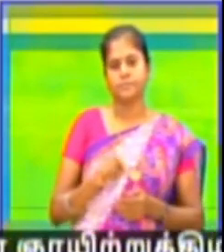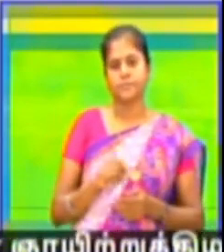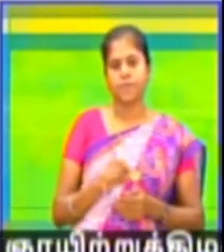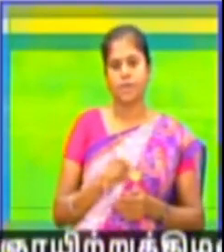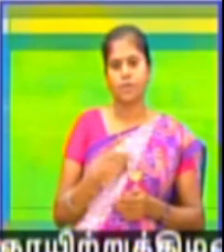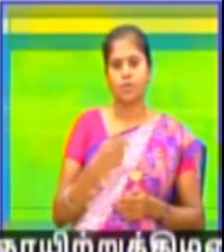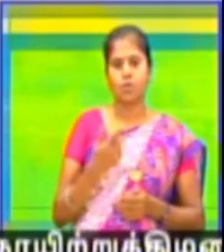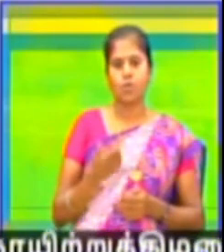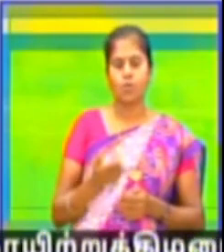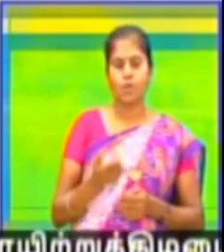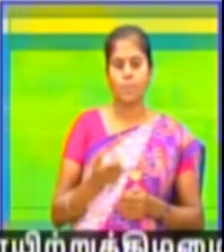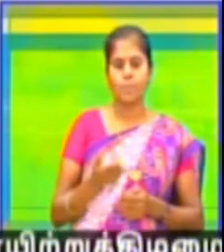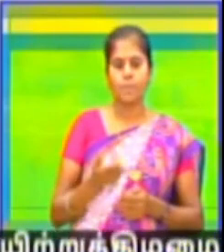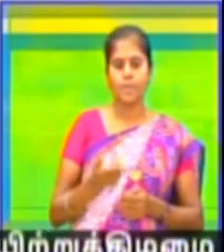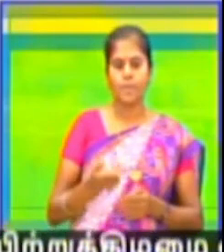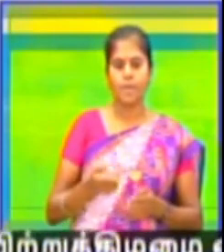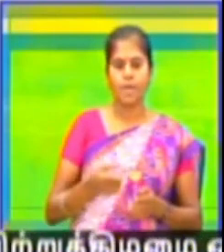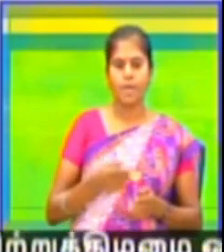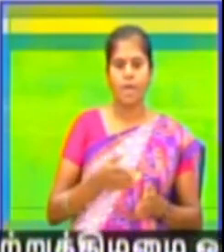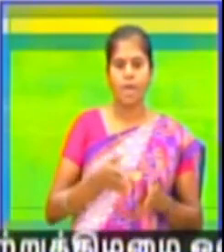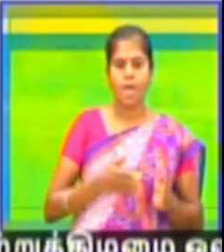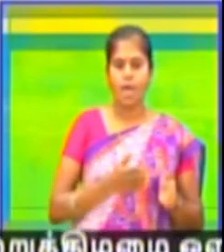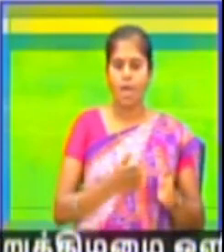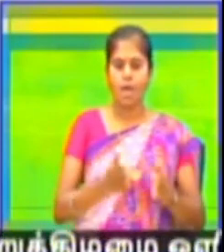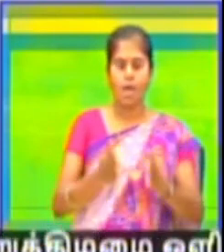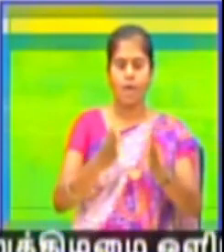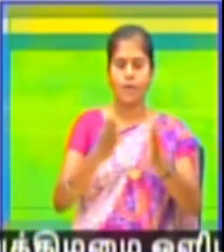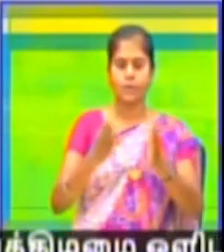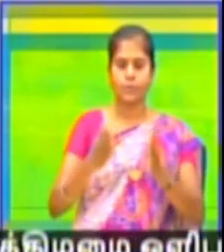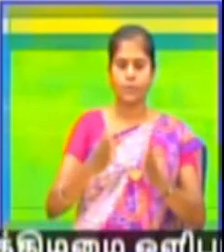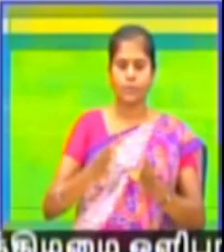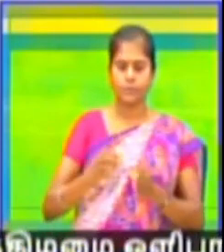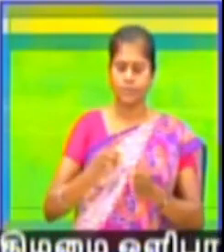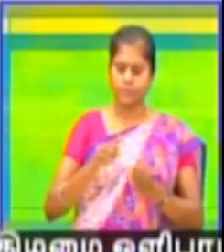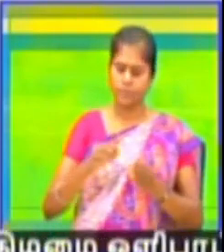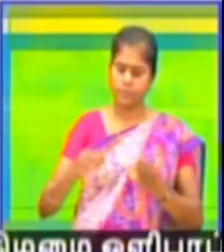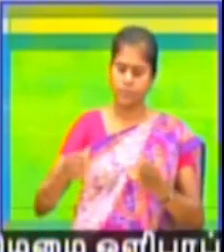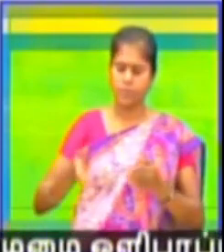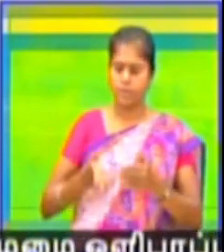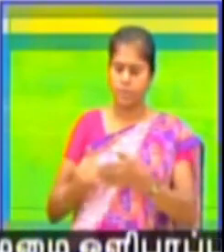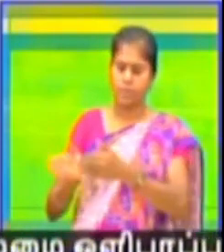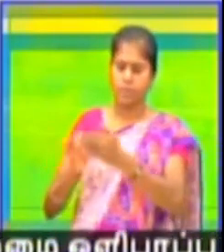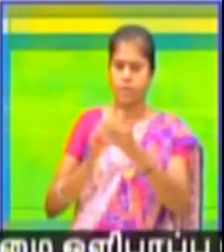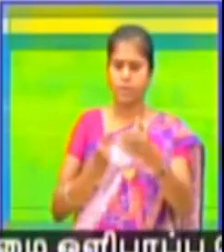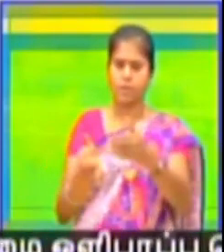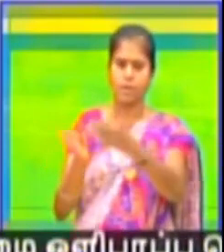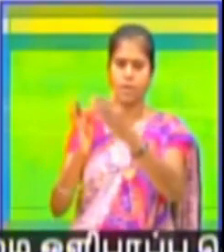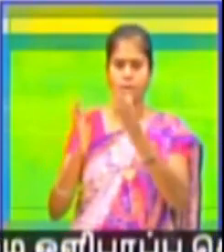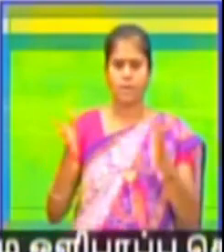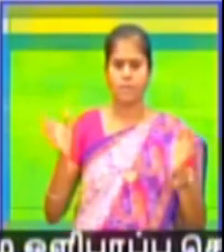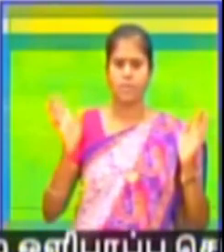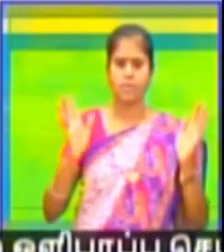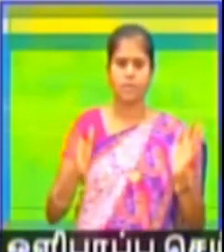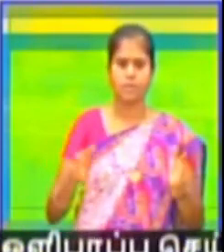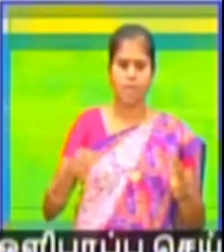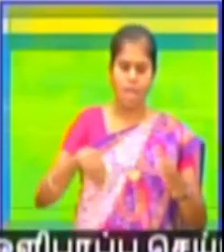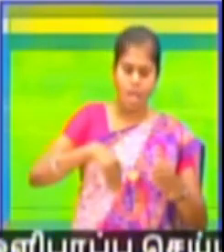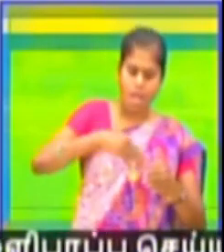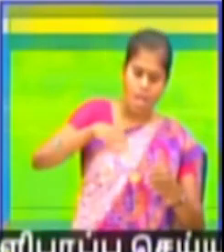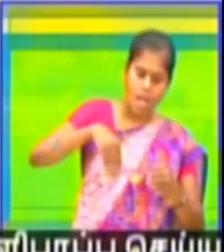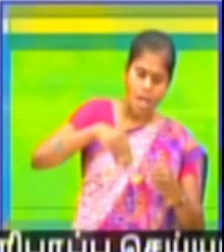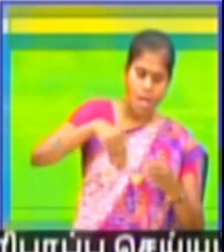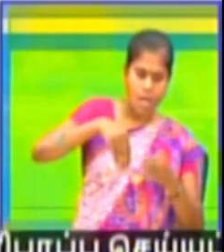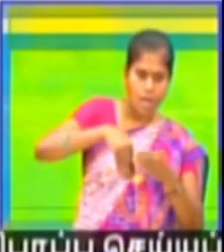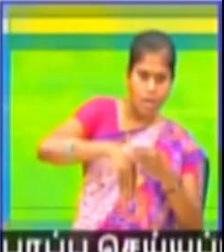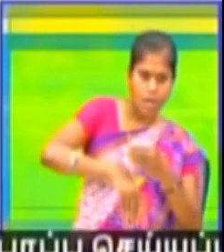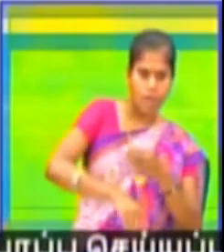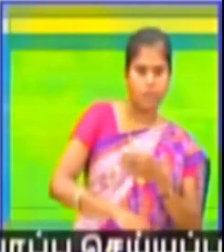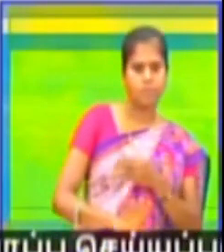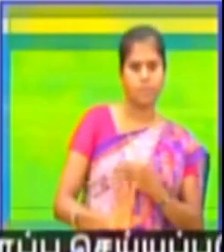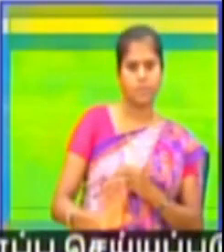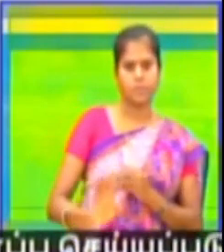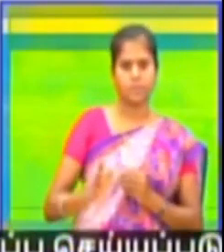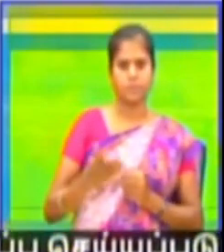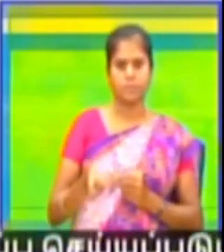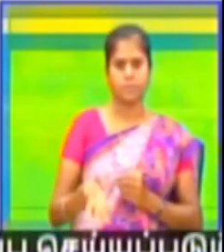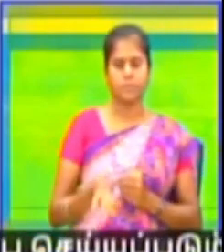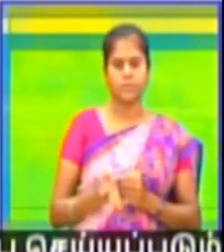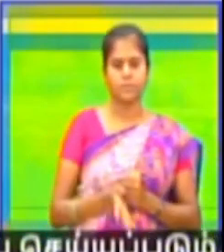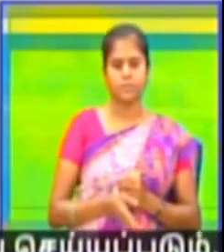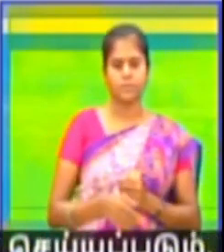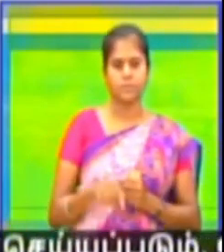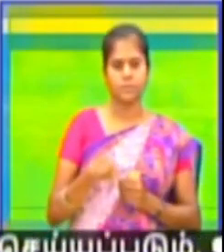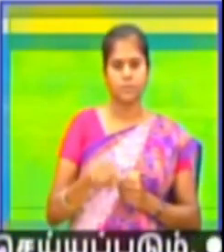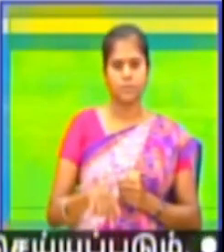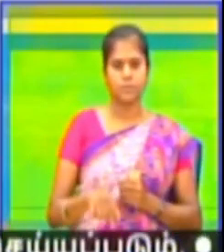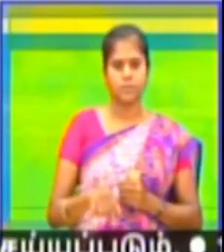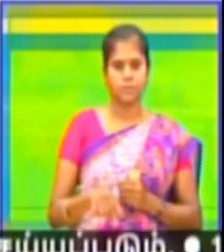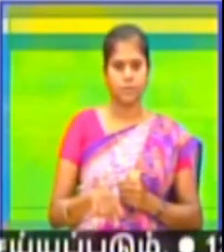ஆறும் கிளையாறுகளும் மிக ஆழமான பள்ளத்தாக்குகளை உருவாக்குது. அடுத்தது நம்ம பார்க்கறது கொலராடோ ஆறு. இங்கே தான் வந்து